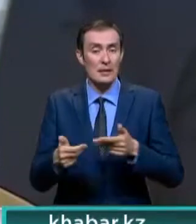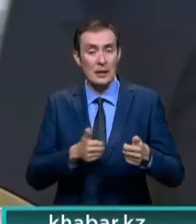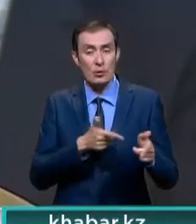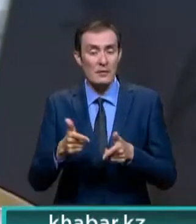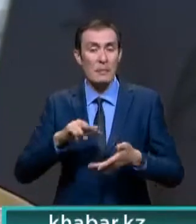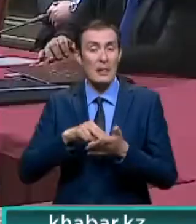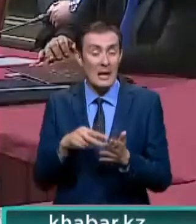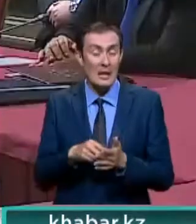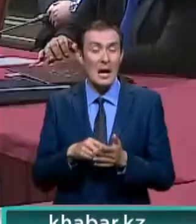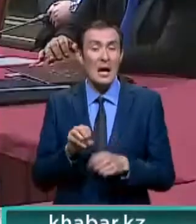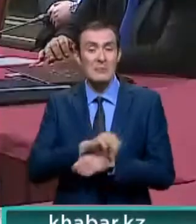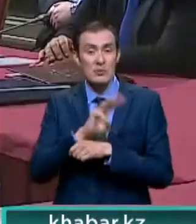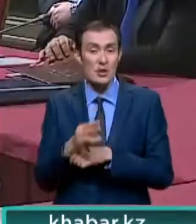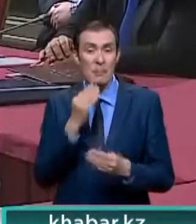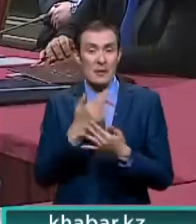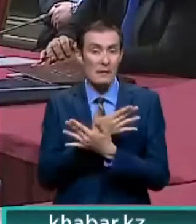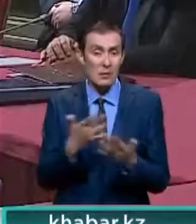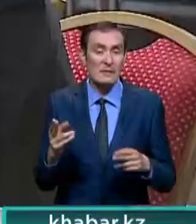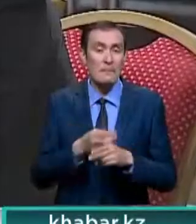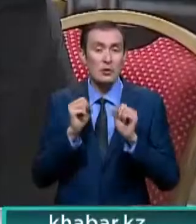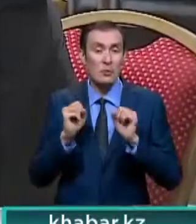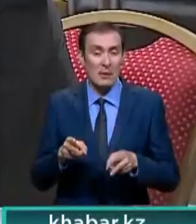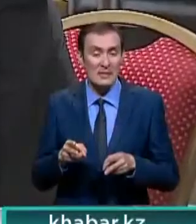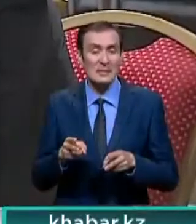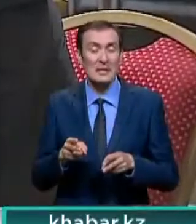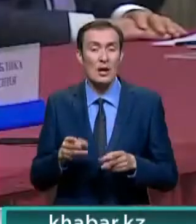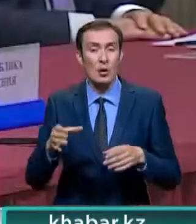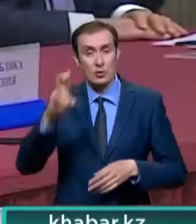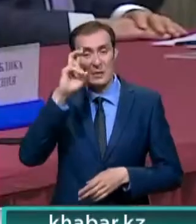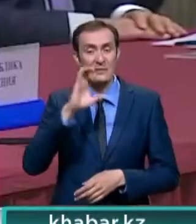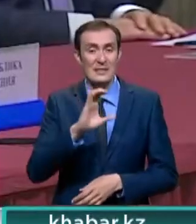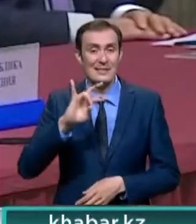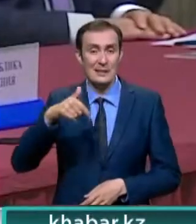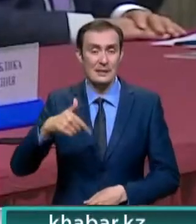стратегию обеспечения продовольственной безопасности содружества